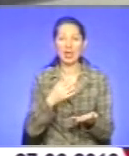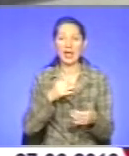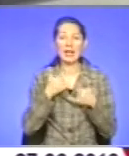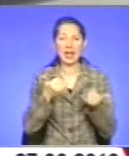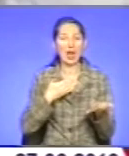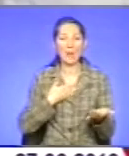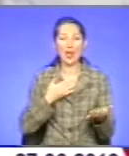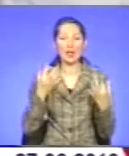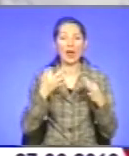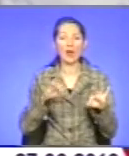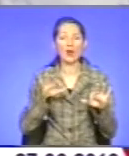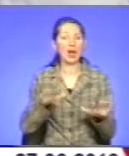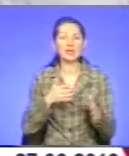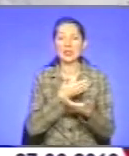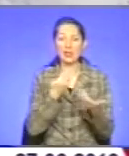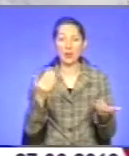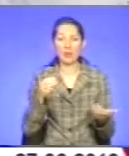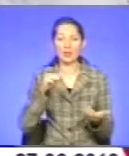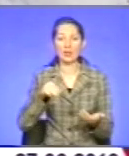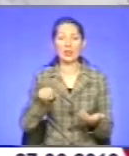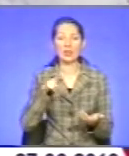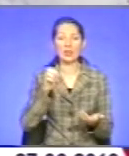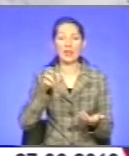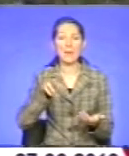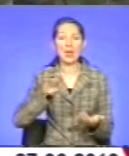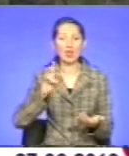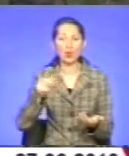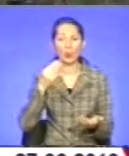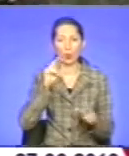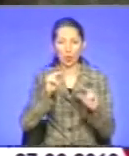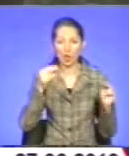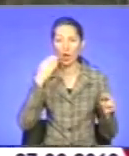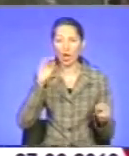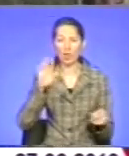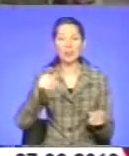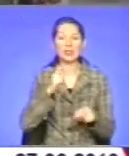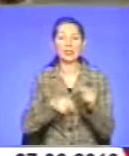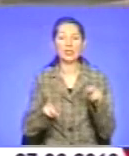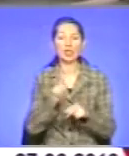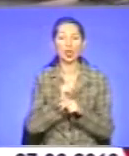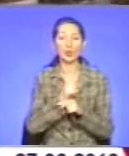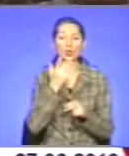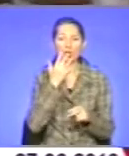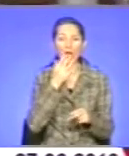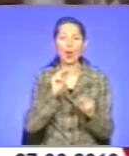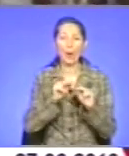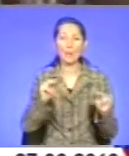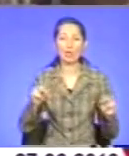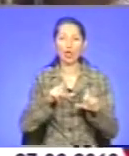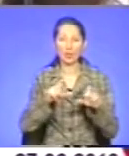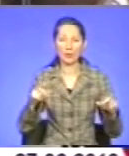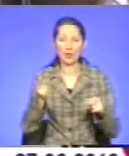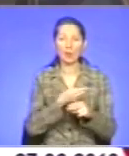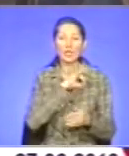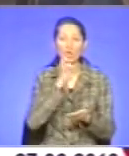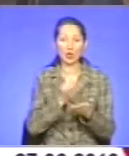вакансій немає. Тетяні Дем'янюк пощастило більше. Після закінчення Тернопільського національного педагогічного університету без